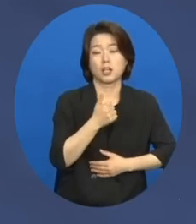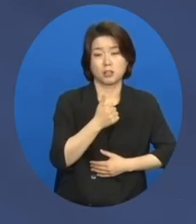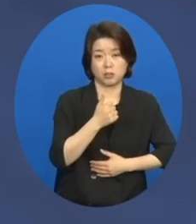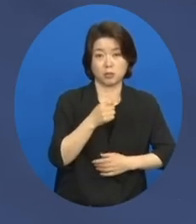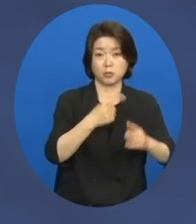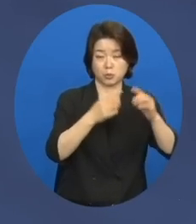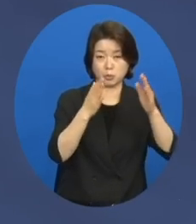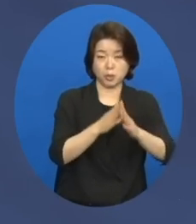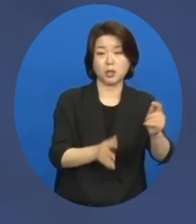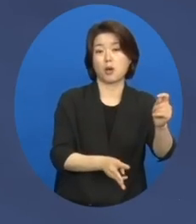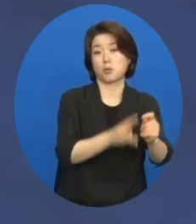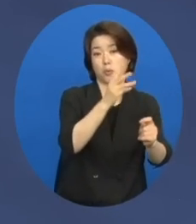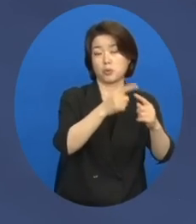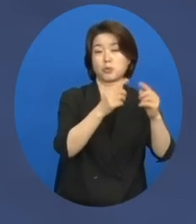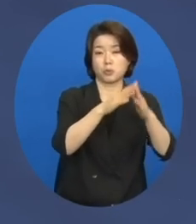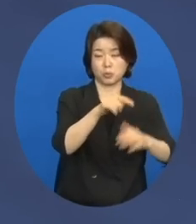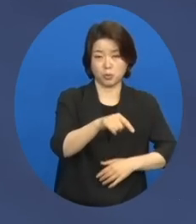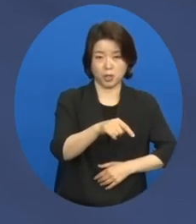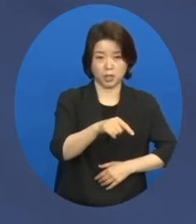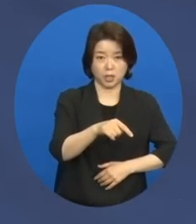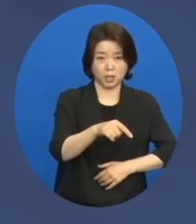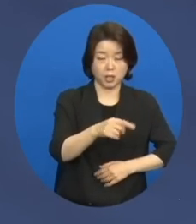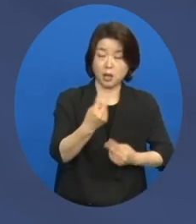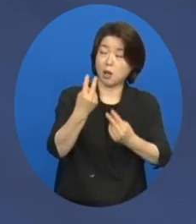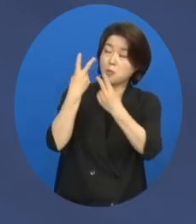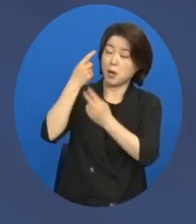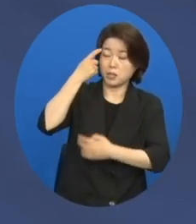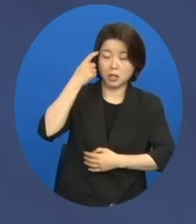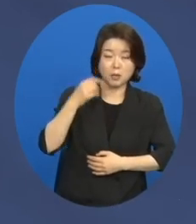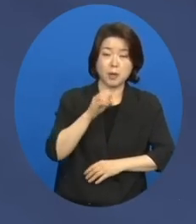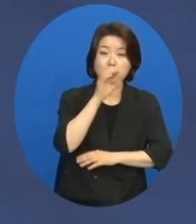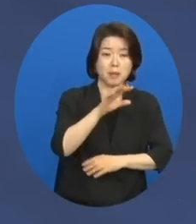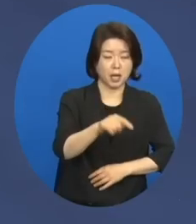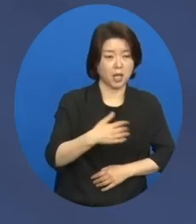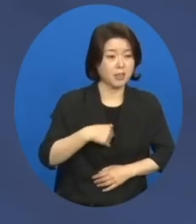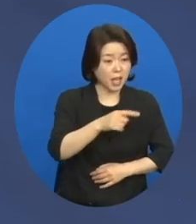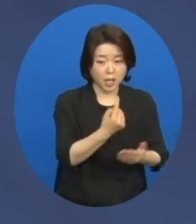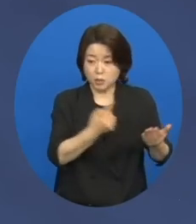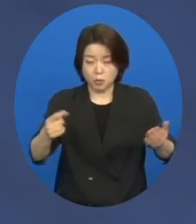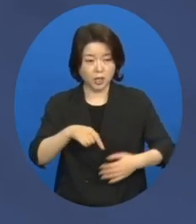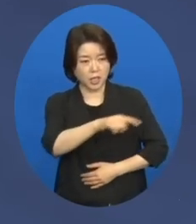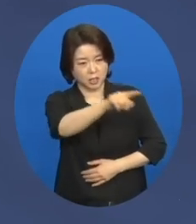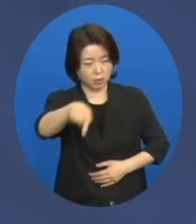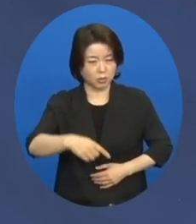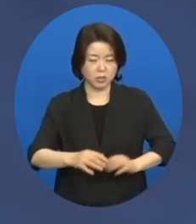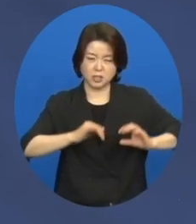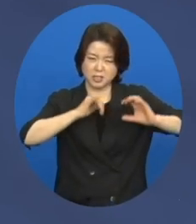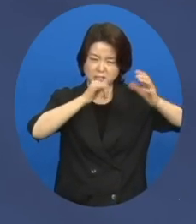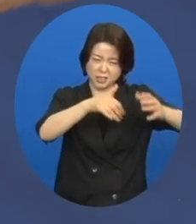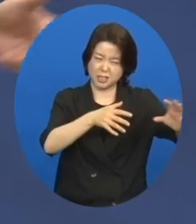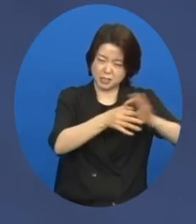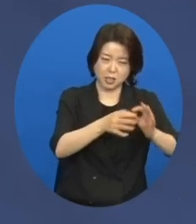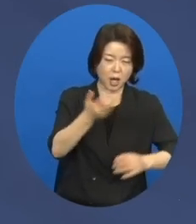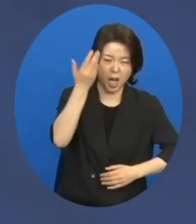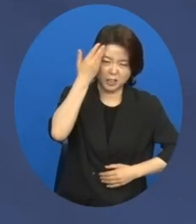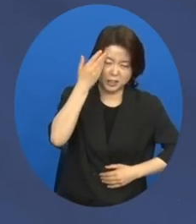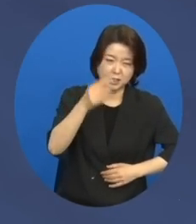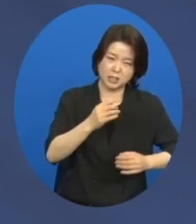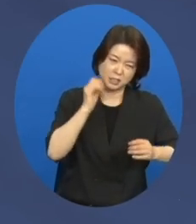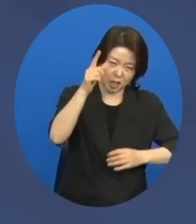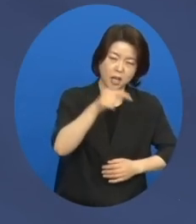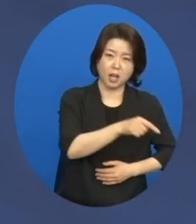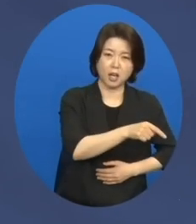고린도 교회예요. 그걸 회고하면서 하는 말이 내가 너에게 나갈 때 너무 세속적이고 지식적이고